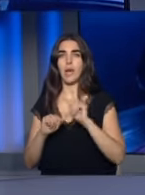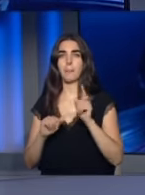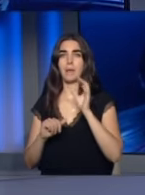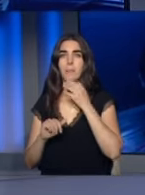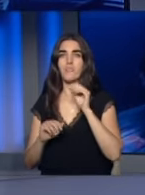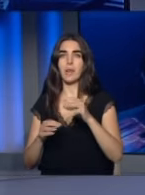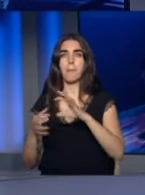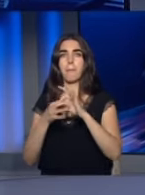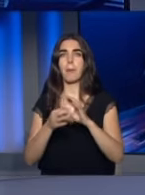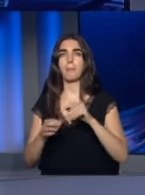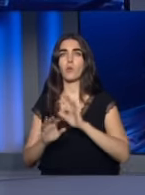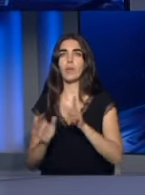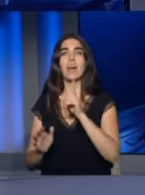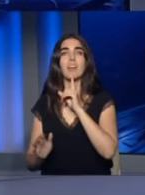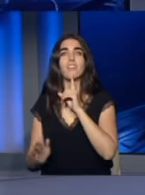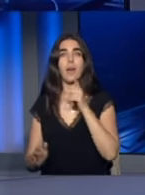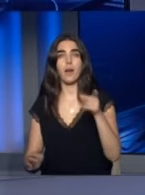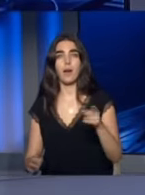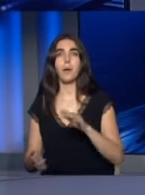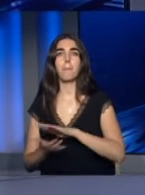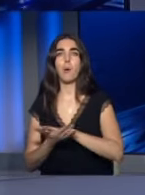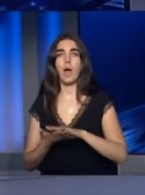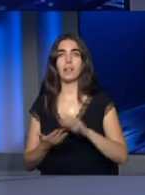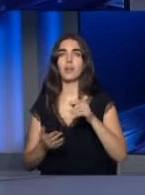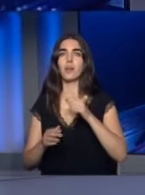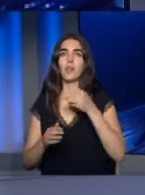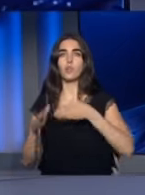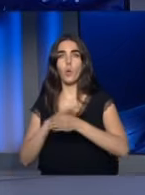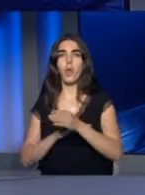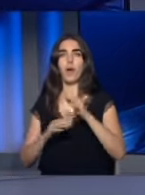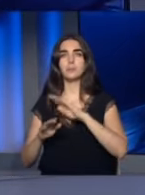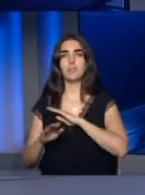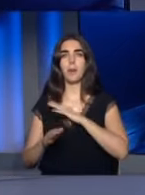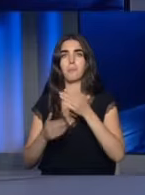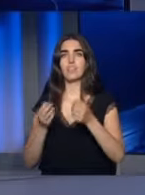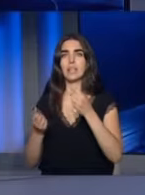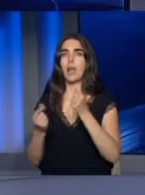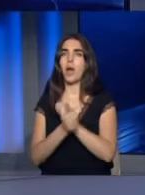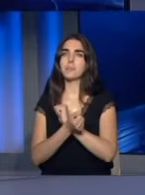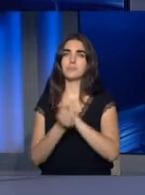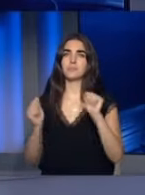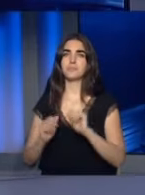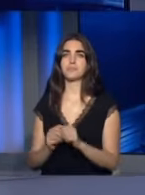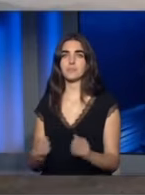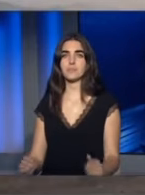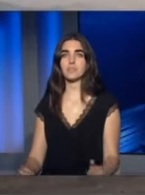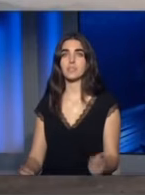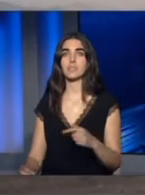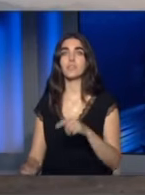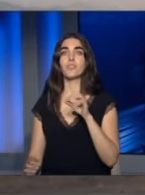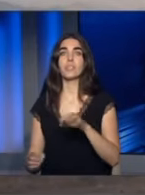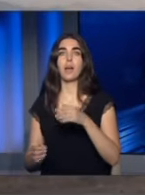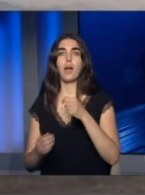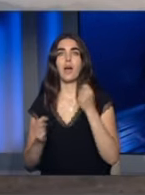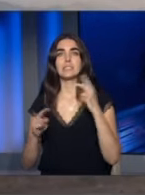غير مشروط من معبر رفح ومحيطه ودخول المساعدات الى قطاع غزه من دون قيود بلغ